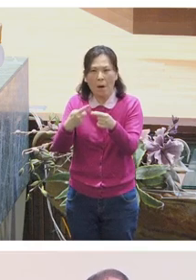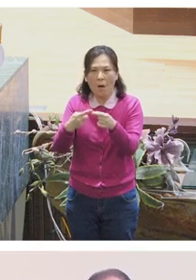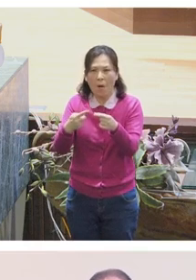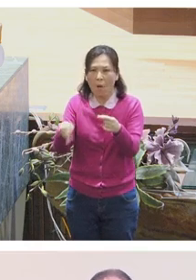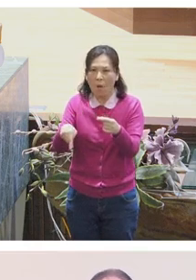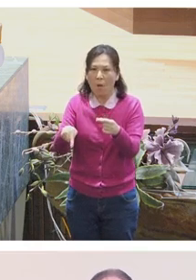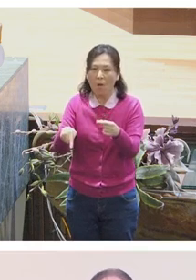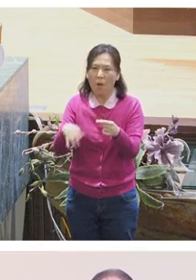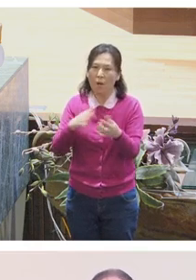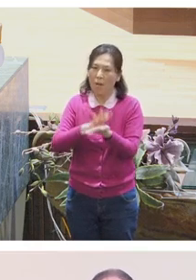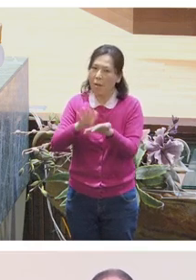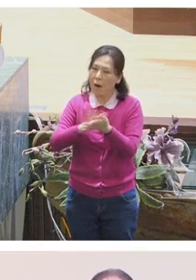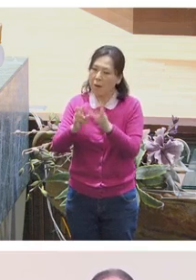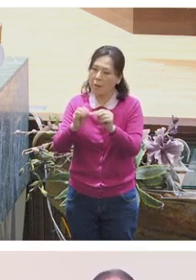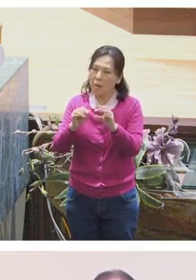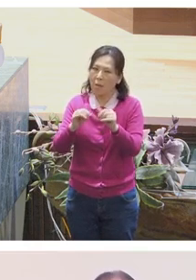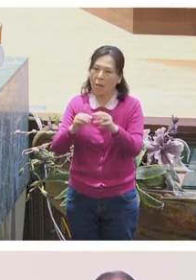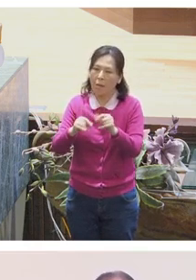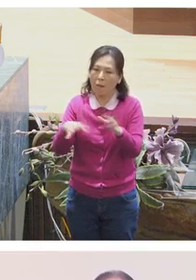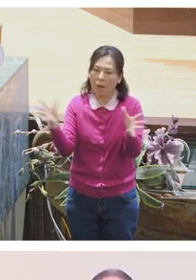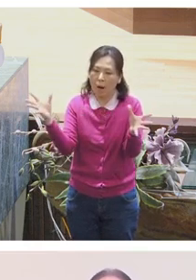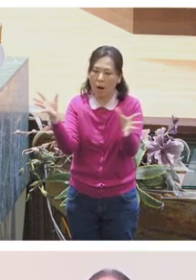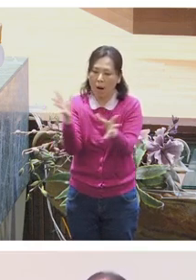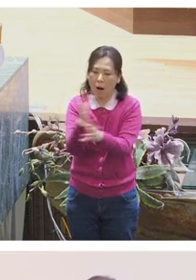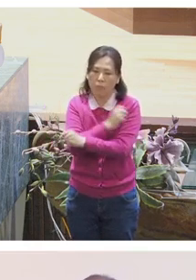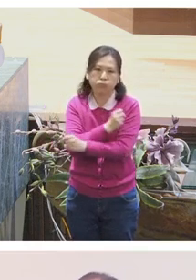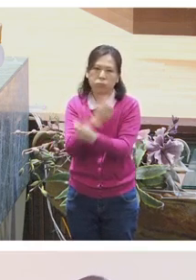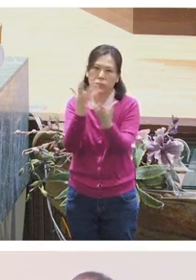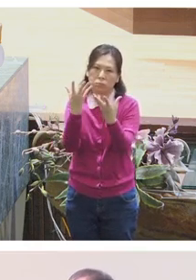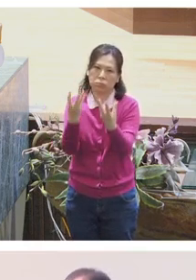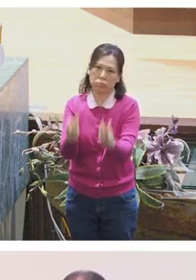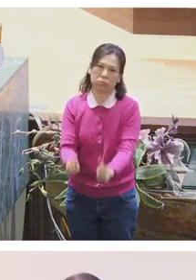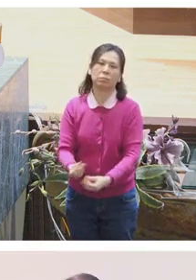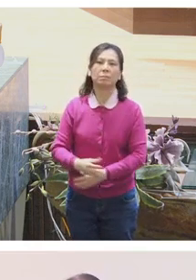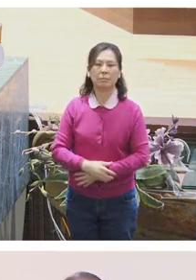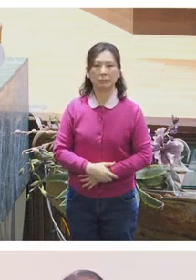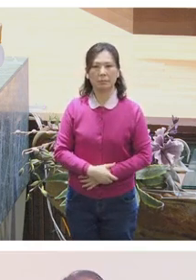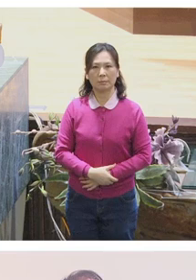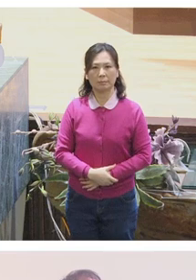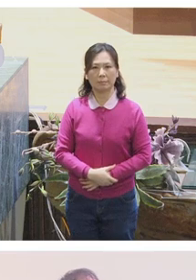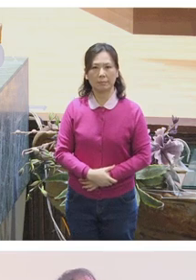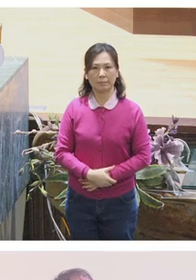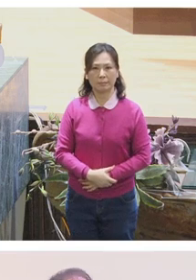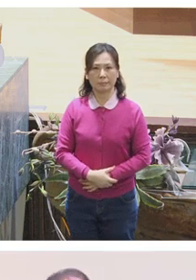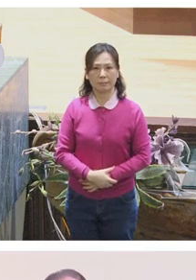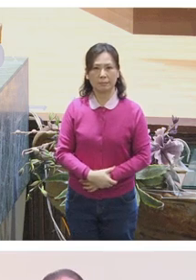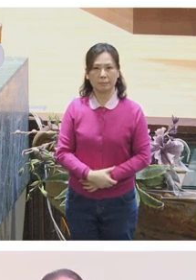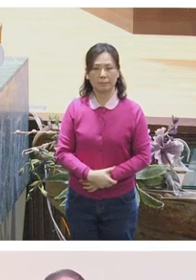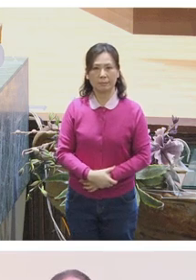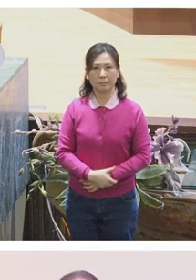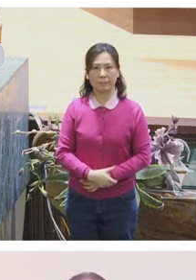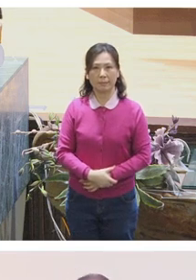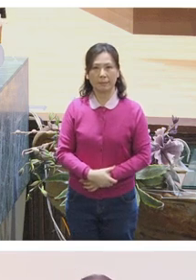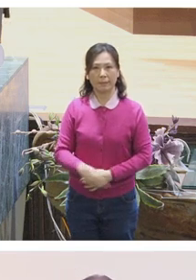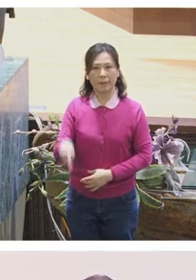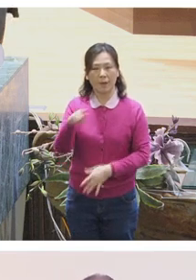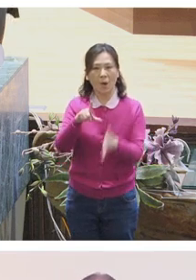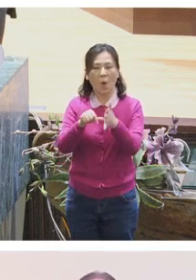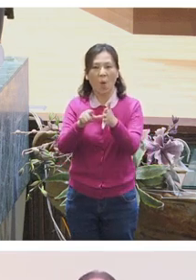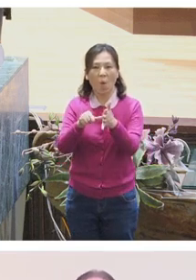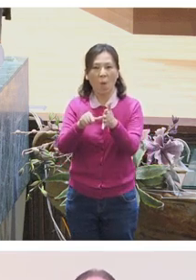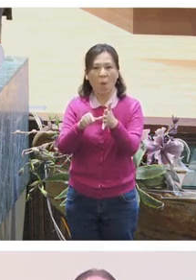常多的干净的土地、干净的农地、干净的渔温。 好，那其实我们时间有